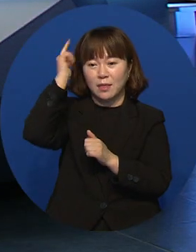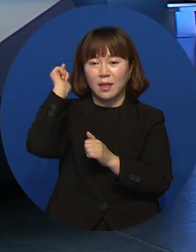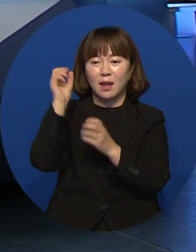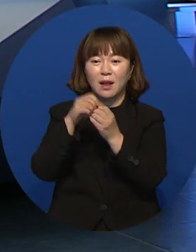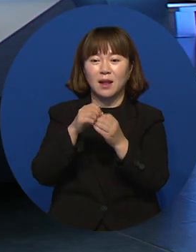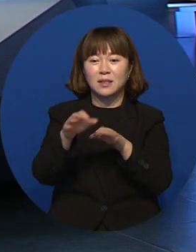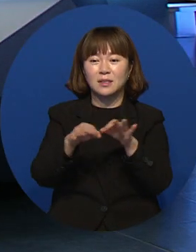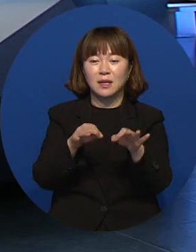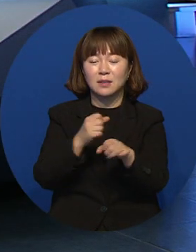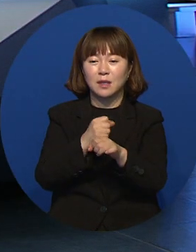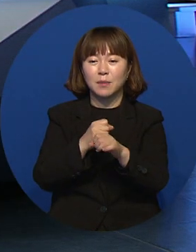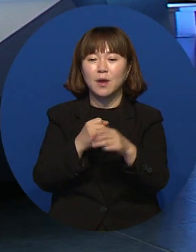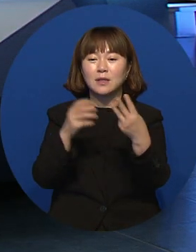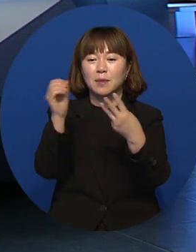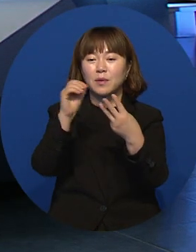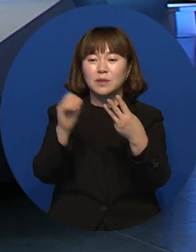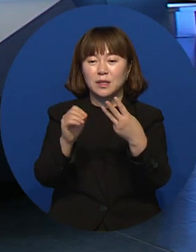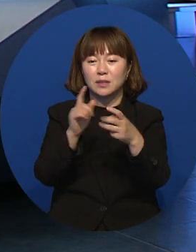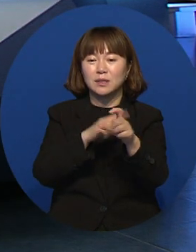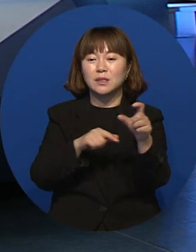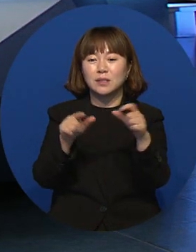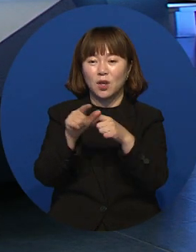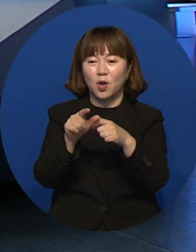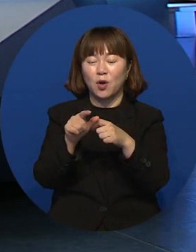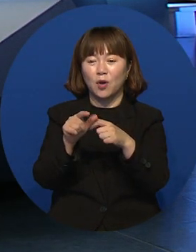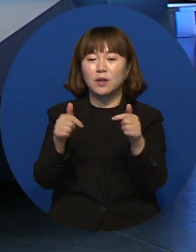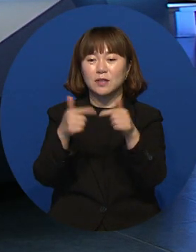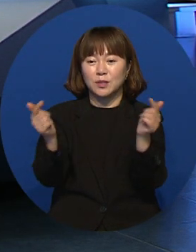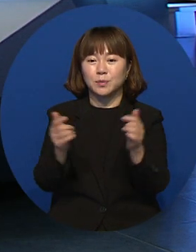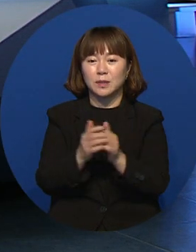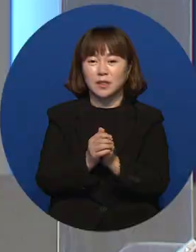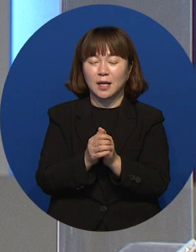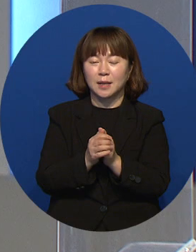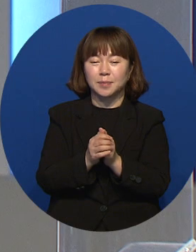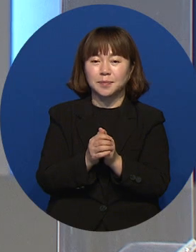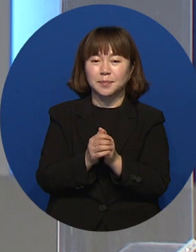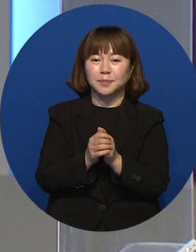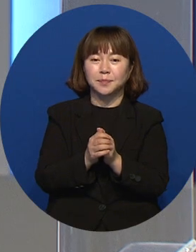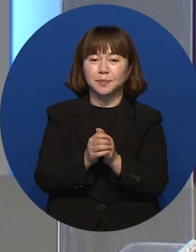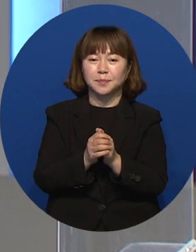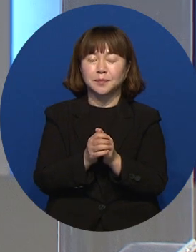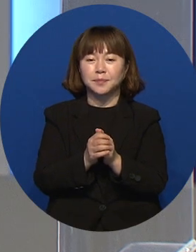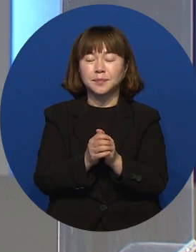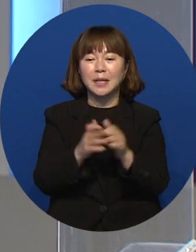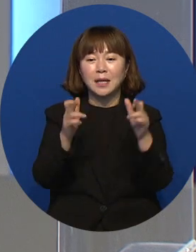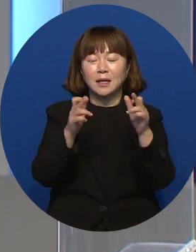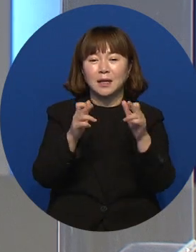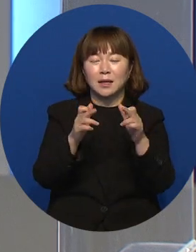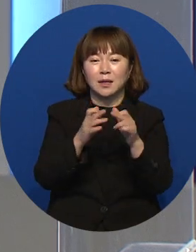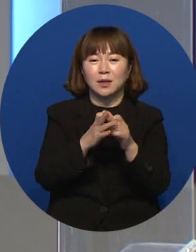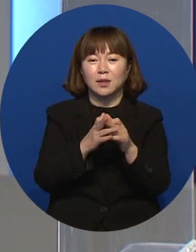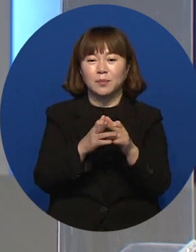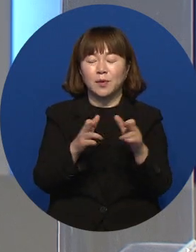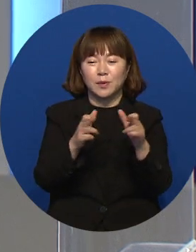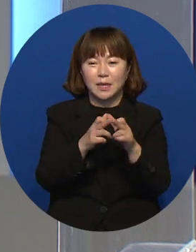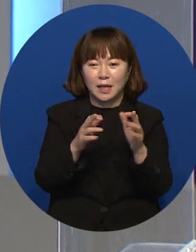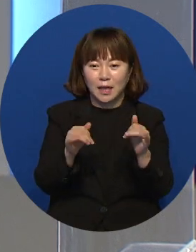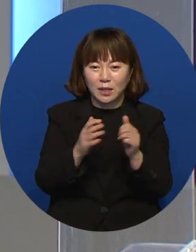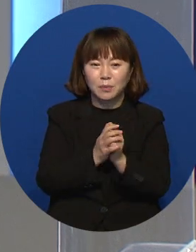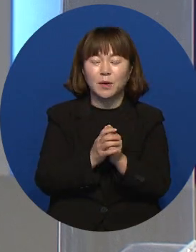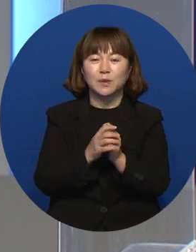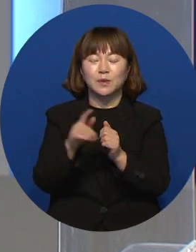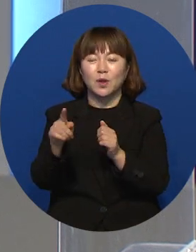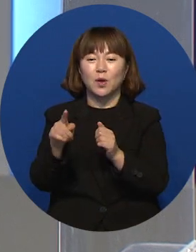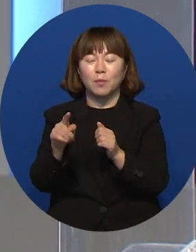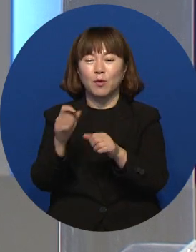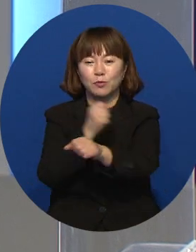해주고요 그러니까 아 교통 복지대상자 이면서 전통시장에서 장을 본다 이러면 28% 까지 캐시 퍽을 받을